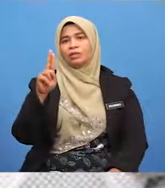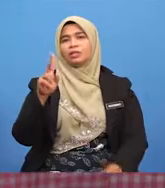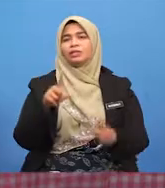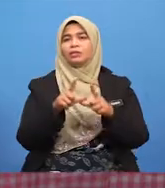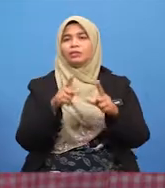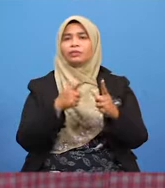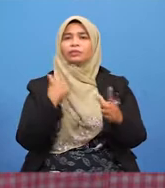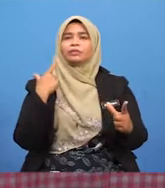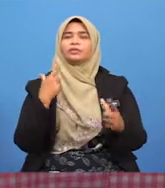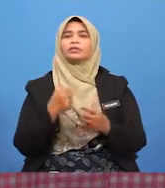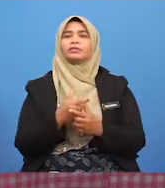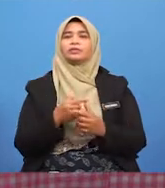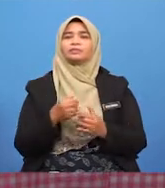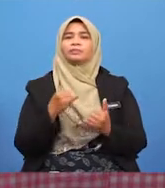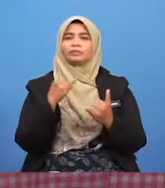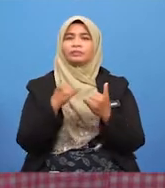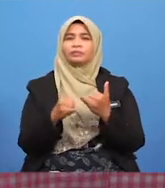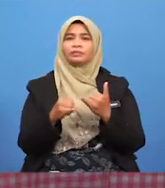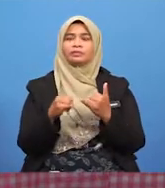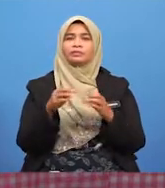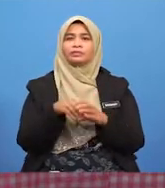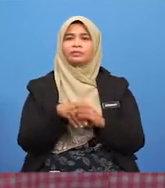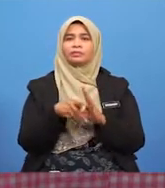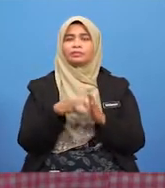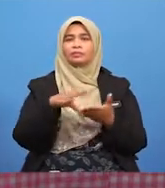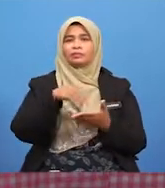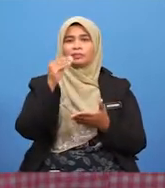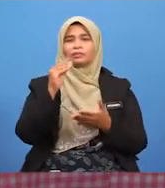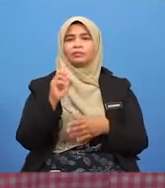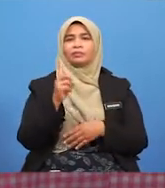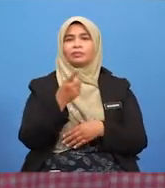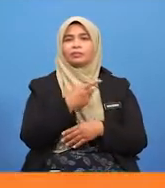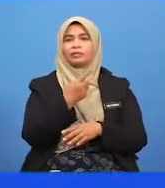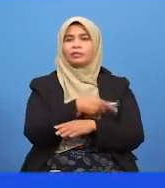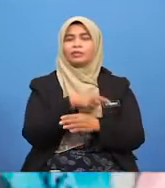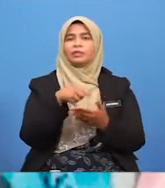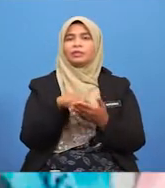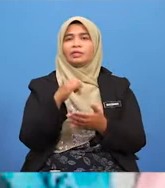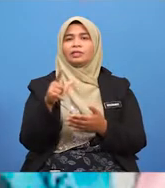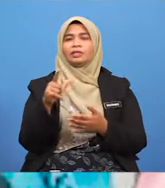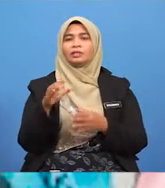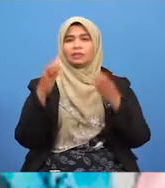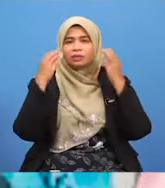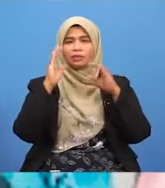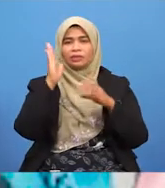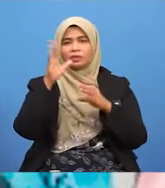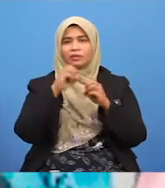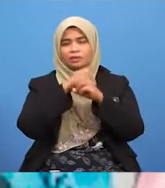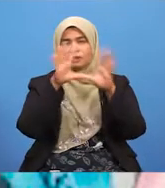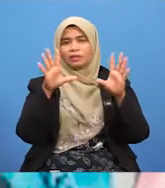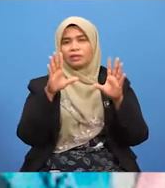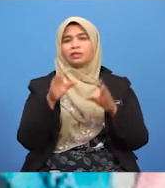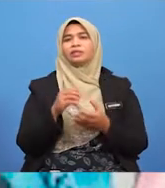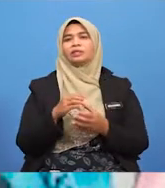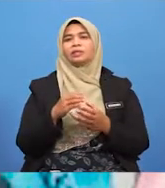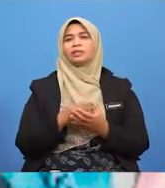oke yang tak kasih sekali dalam pembelajaran qd pada hari ini elah cigo akan terangkai